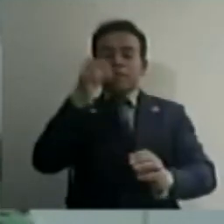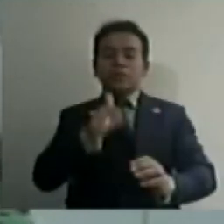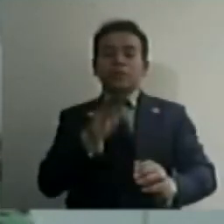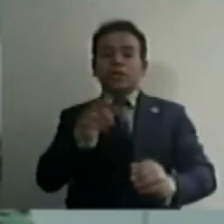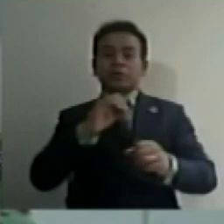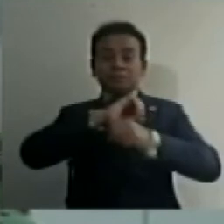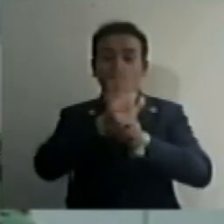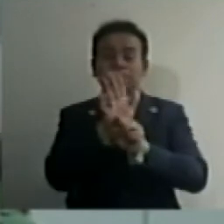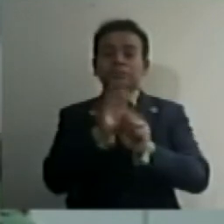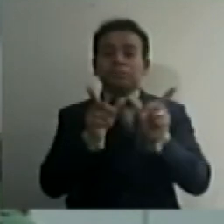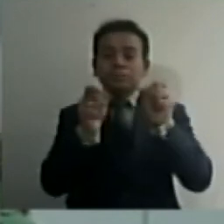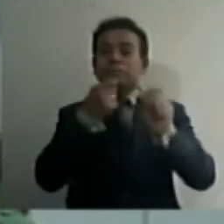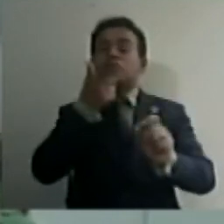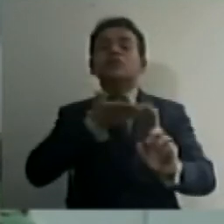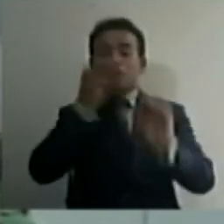আবারও দেওয়া।